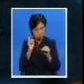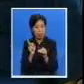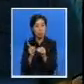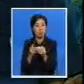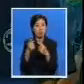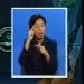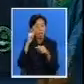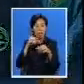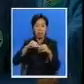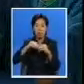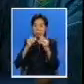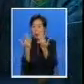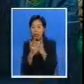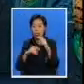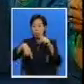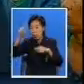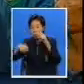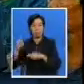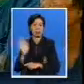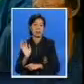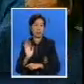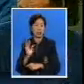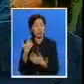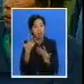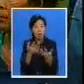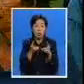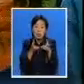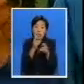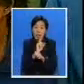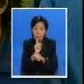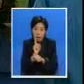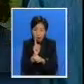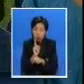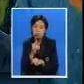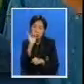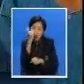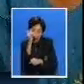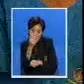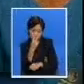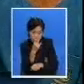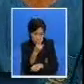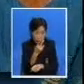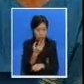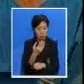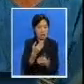ครับ ทำอย่างไรครับ ก็จะวิธีซื้อแทรกแซงก็ได้เป็นบางขนาดอย่างช่